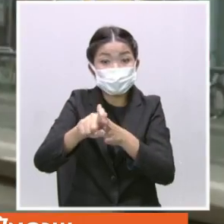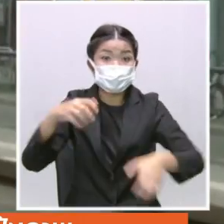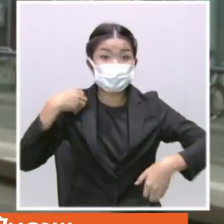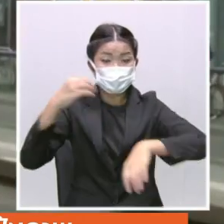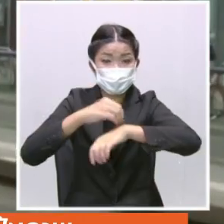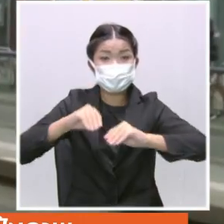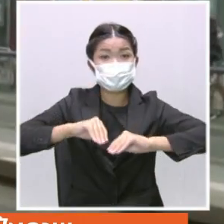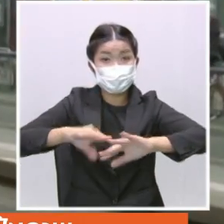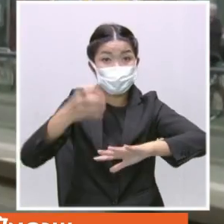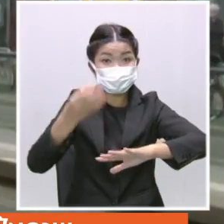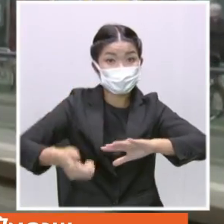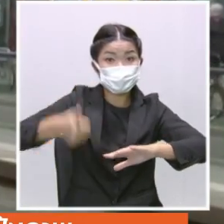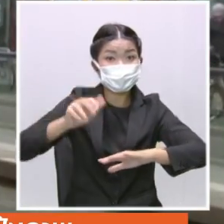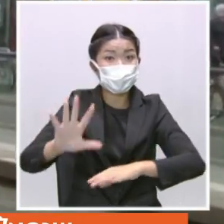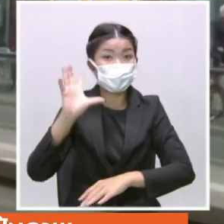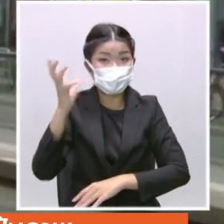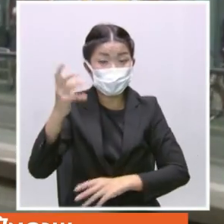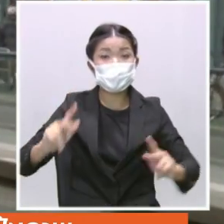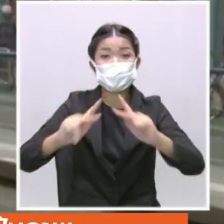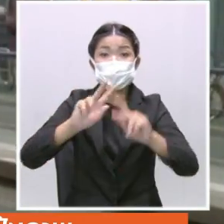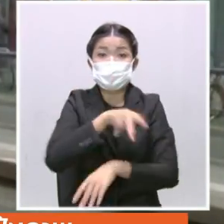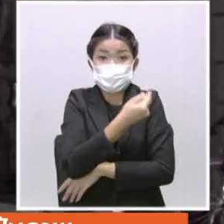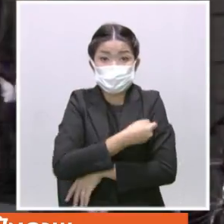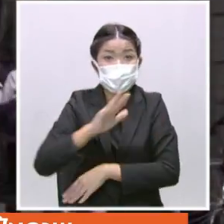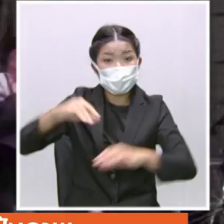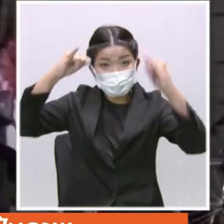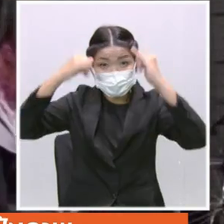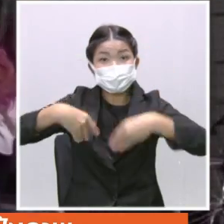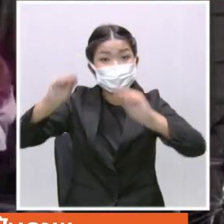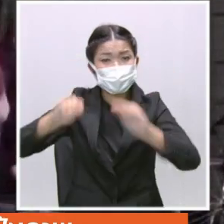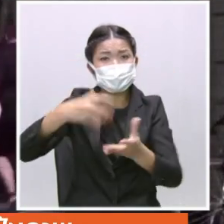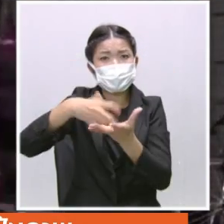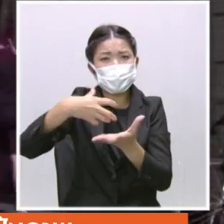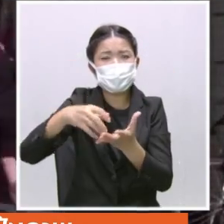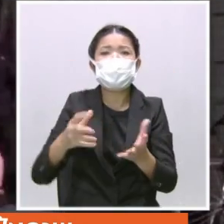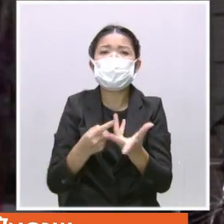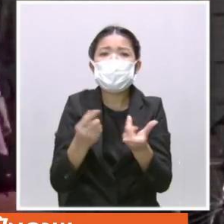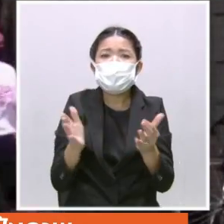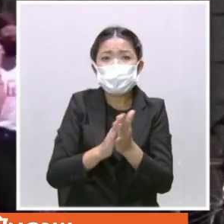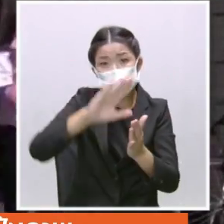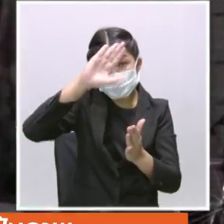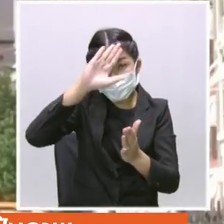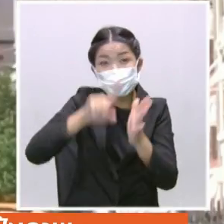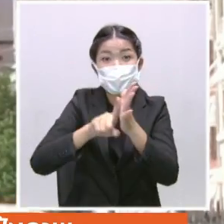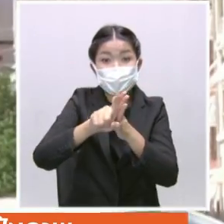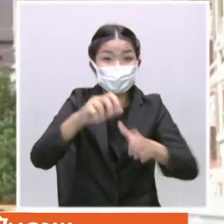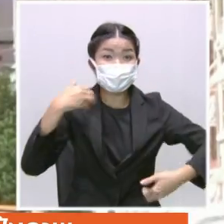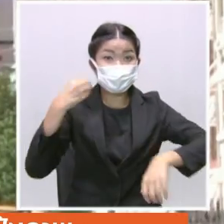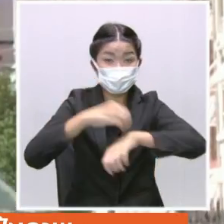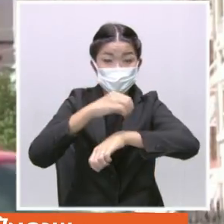ในโลกตัวเลขล่าสุดจากกระทรวงสาธารณสุขของสเปนยอดรวมผู้ติดเชื้อฝีดาดลิงสะสมอยู่